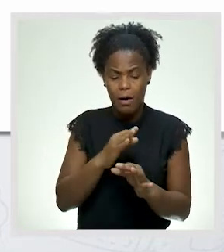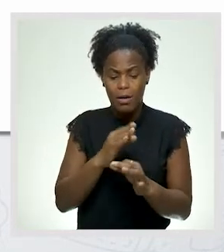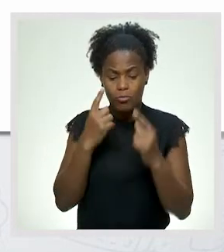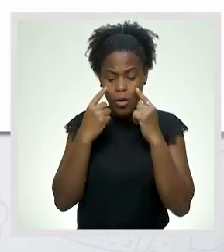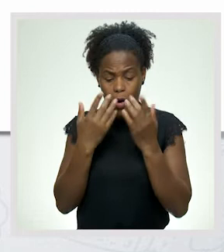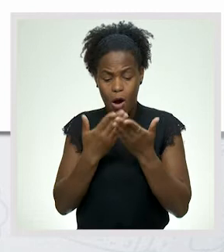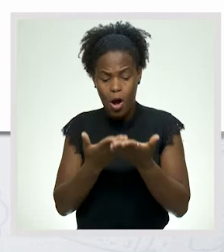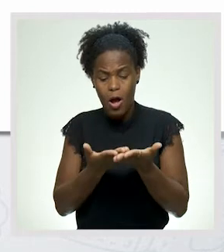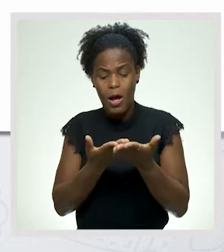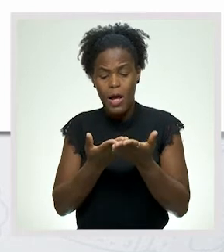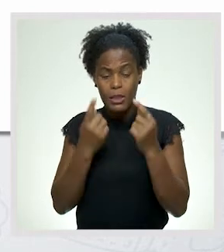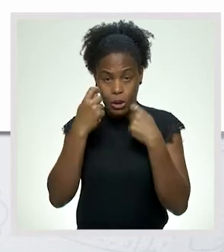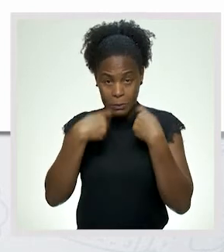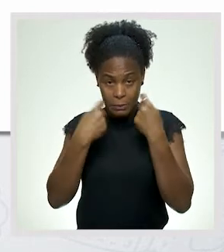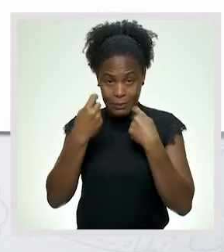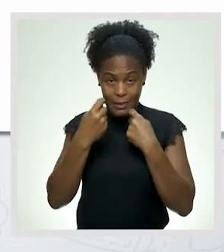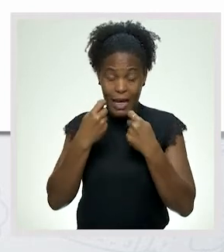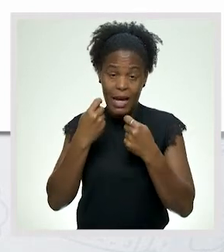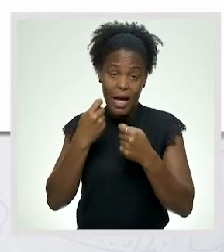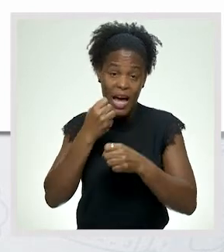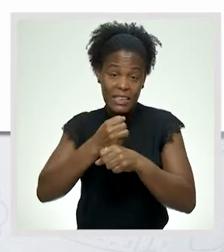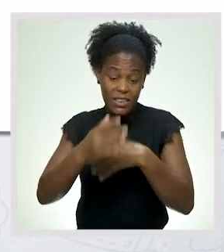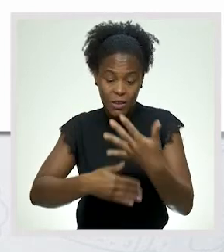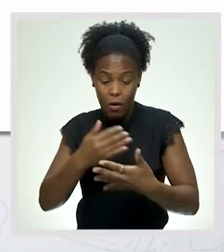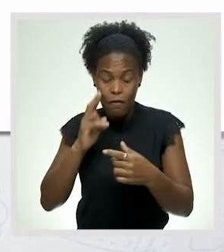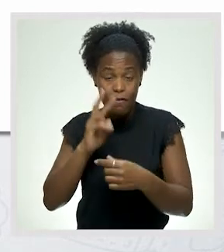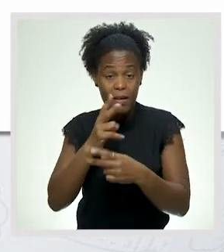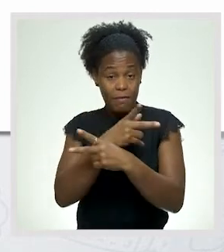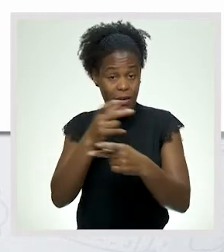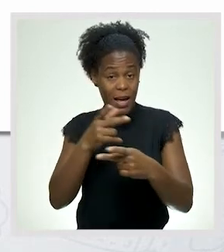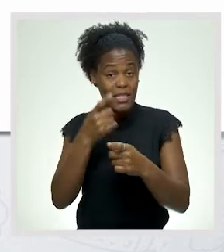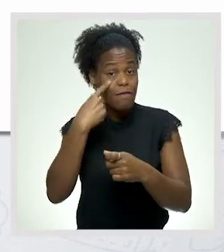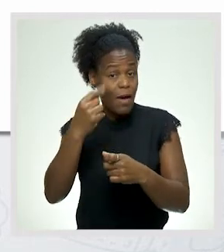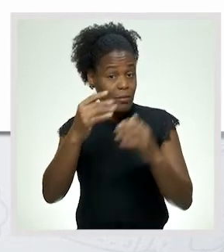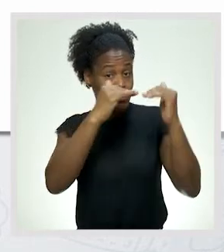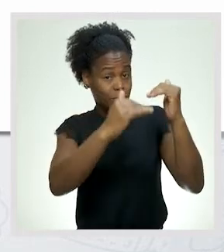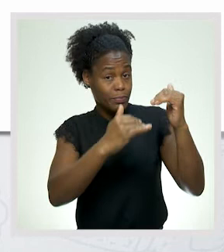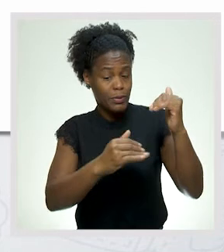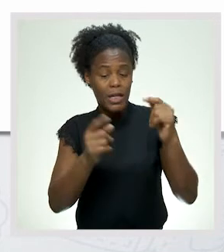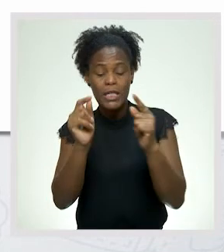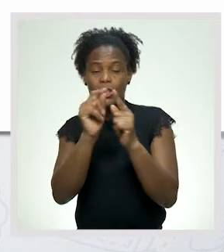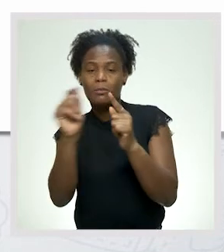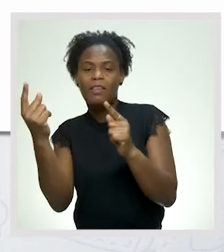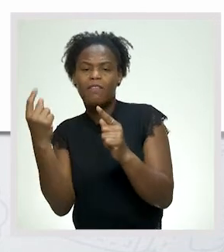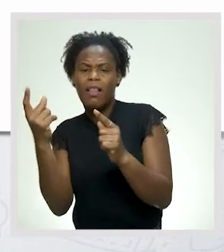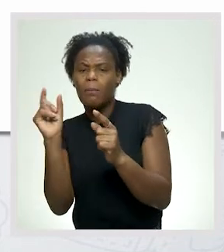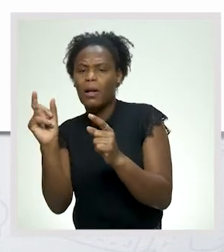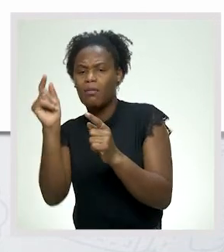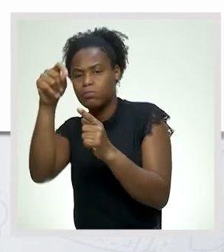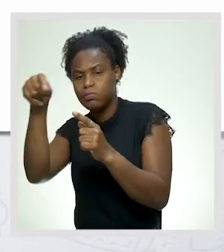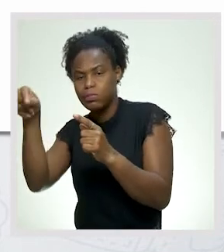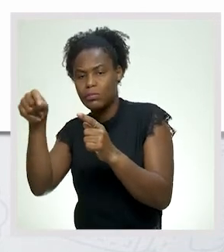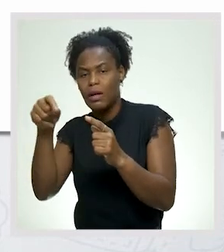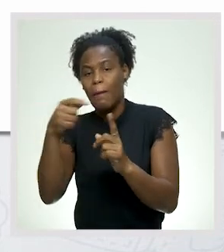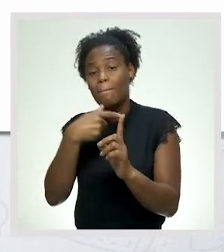regardez bien les phrases et les verbes conjugués et vous complétez cet espace. Donc, le plus que